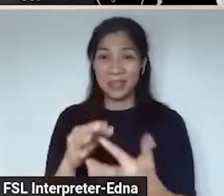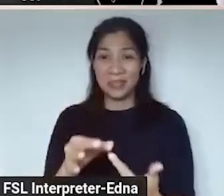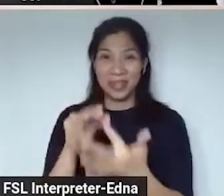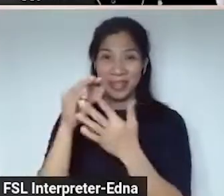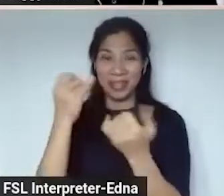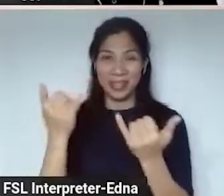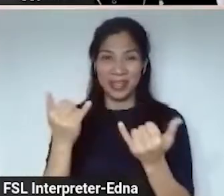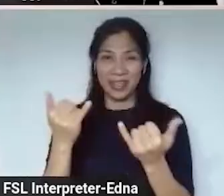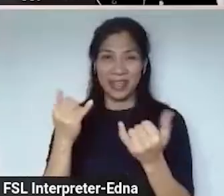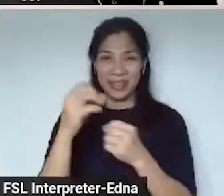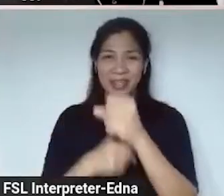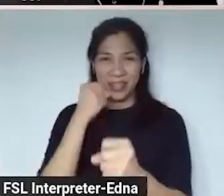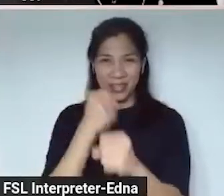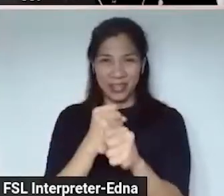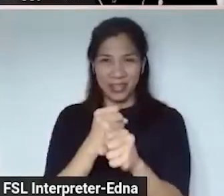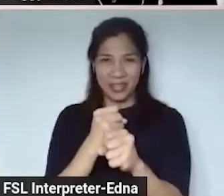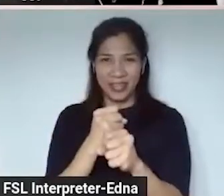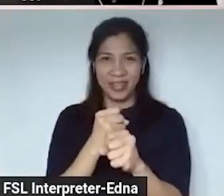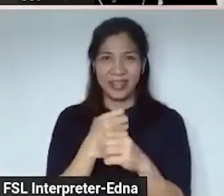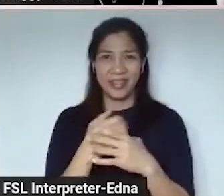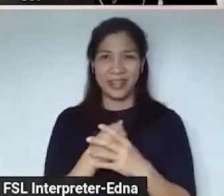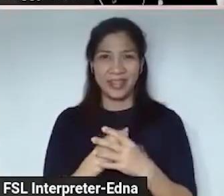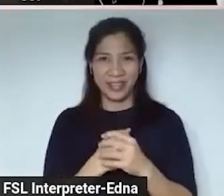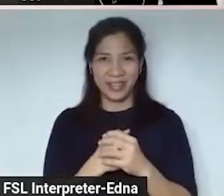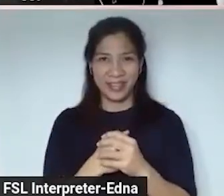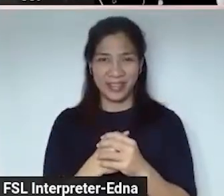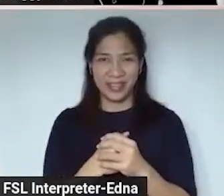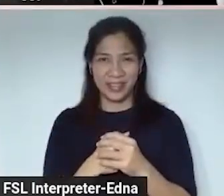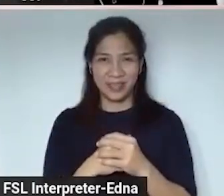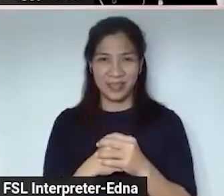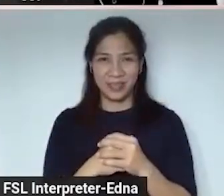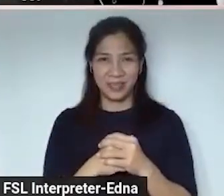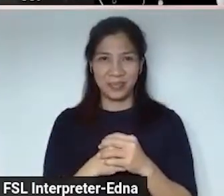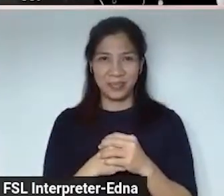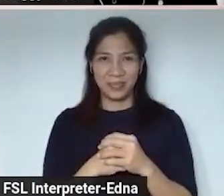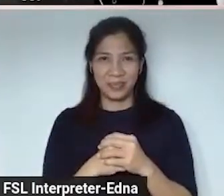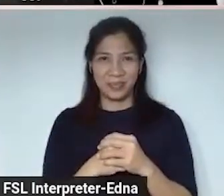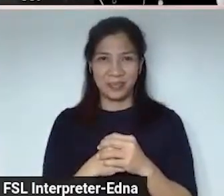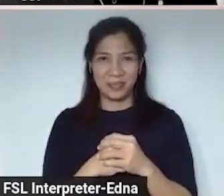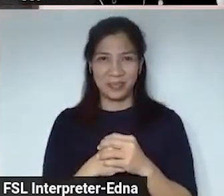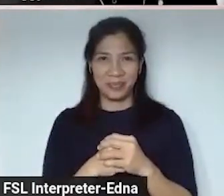with us, ano pa yung mga ipinagpapasalamat nyo ngayon sa Panginoon?